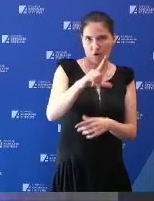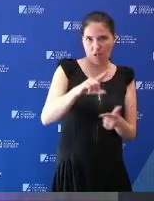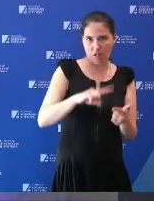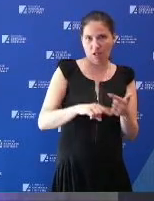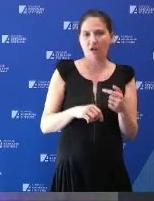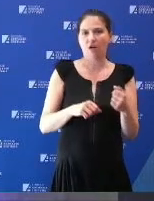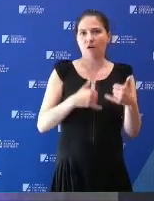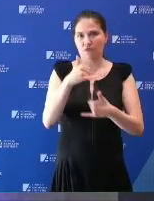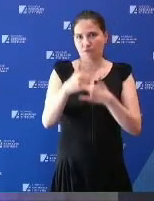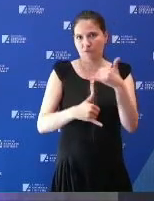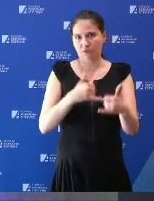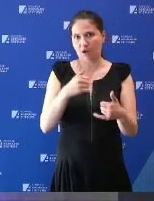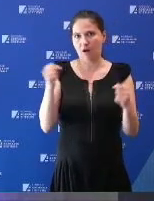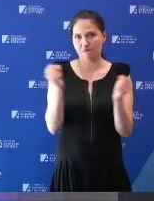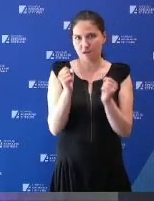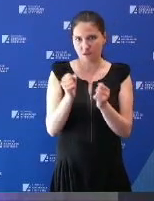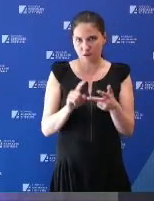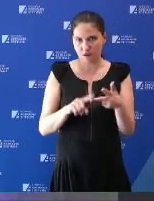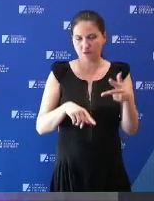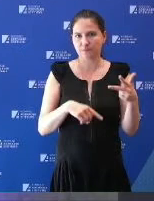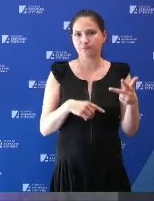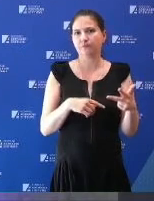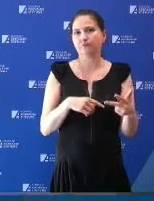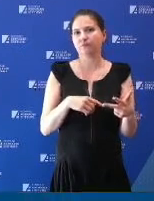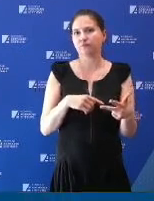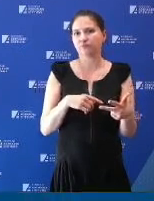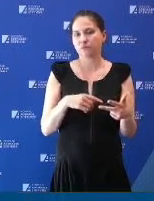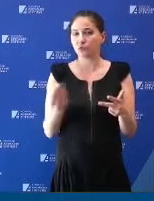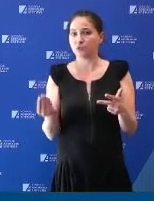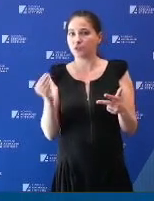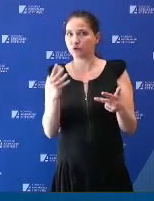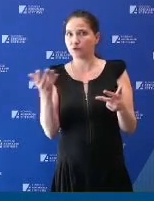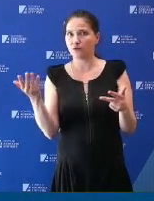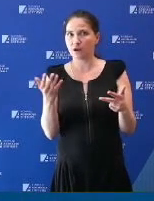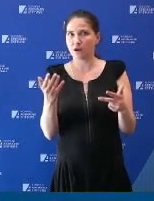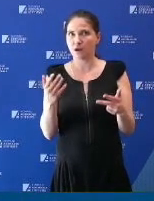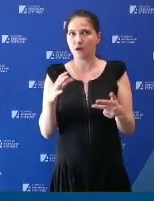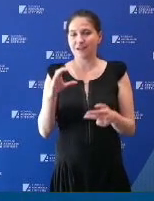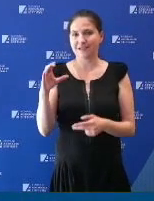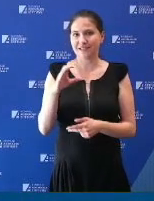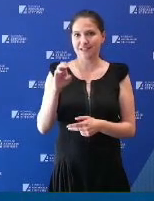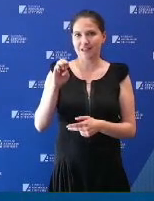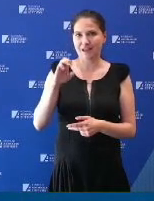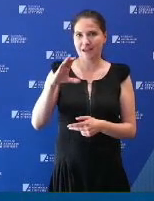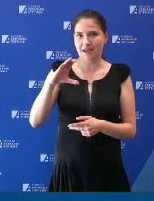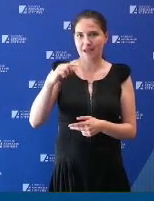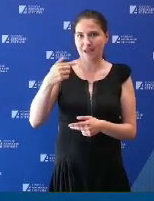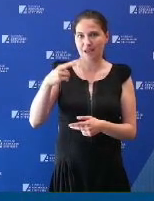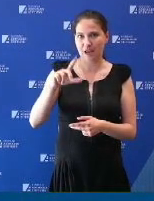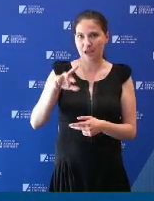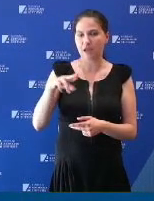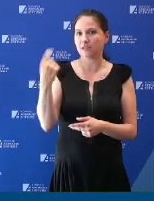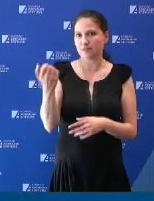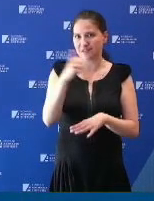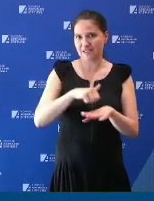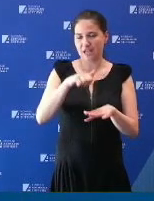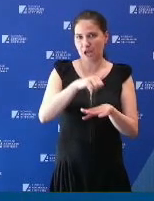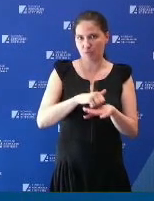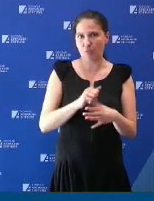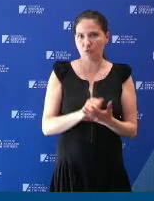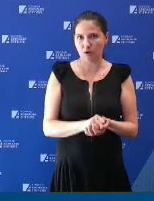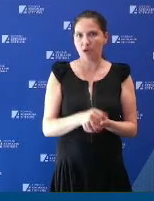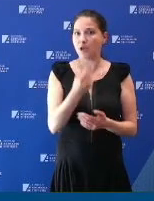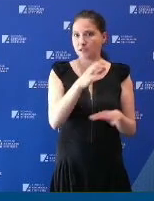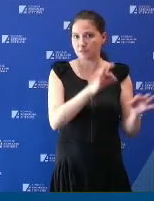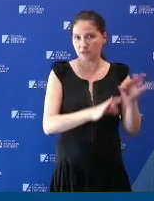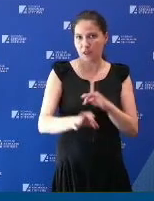Die haben Sie gerade eben schon in Beiträgen gesehen. Neu dazugeschaltet ist uns Christian Echle aus Singapur. Er ist der Leiter des KAS-Auslandsbüros für